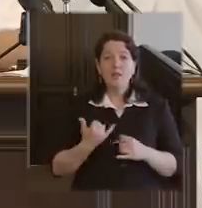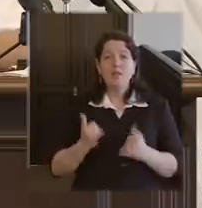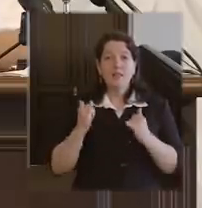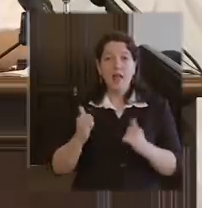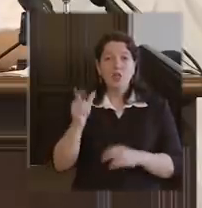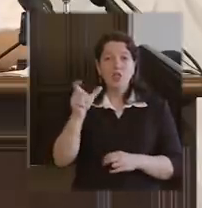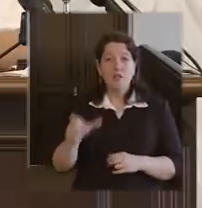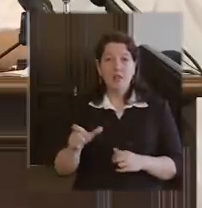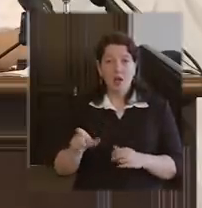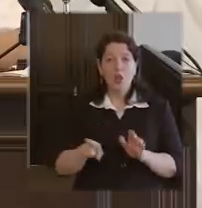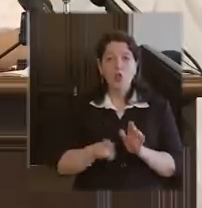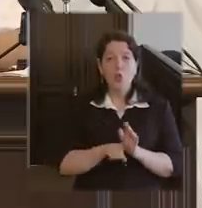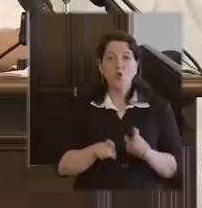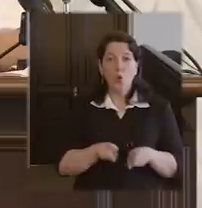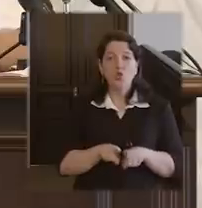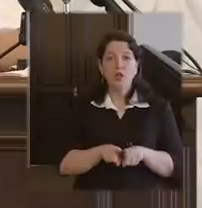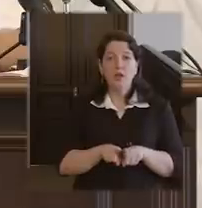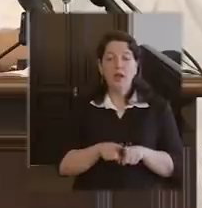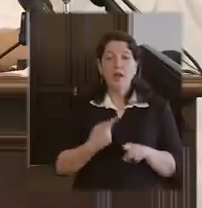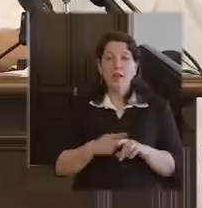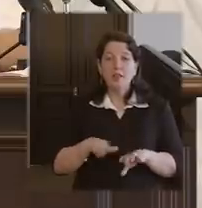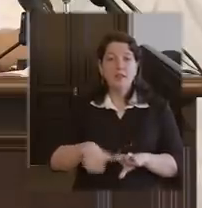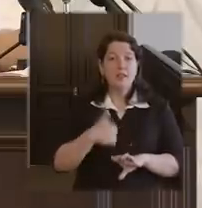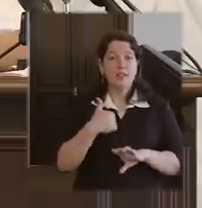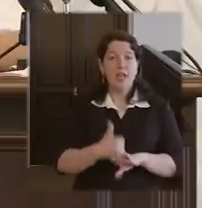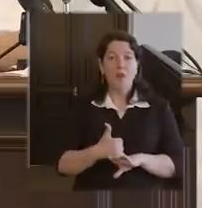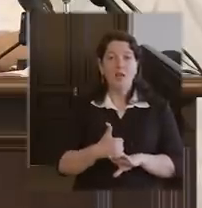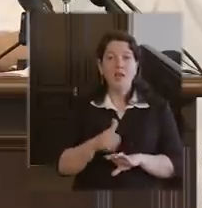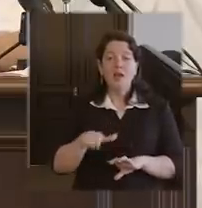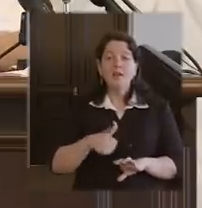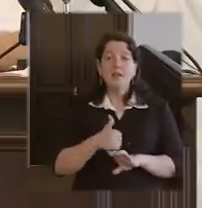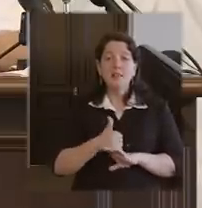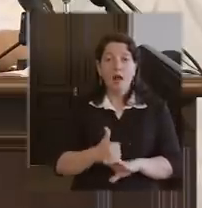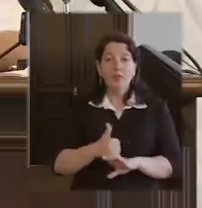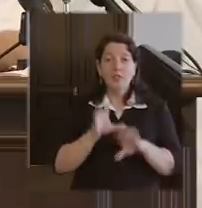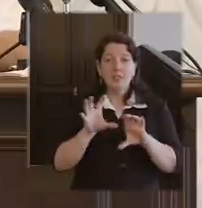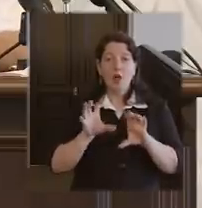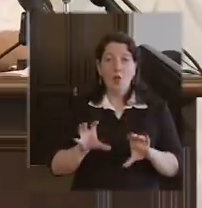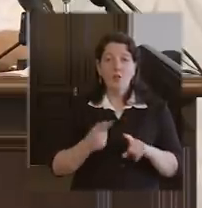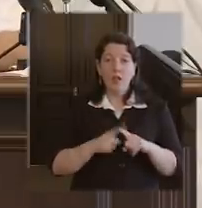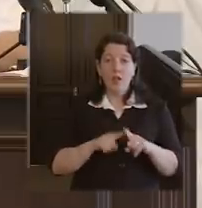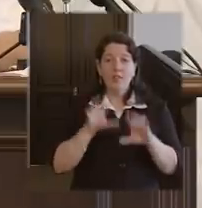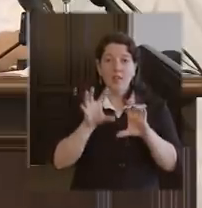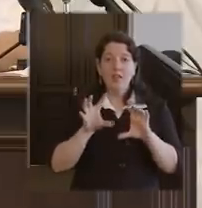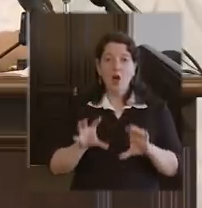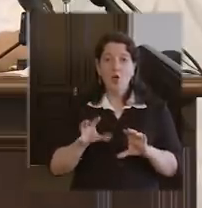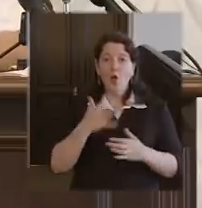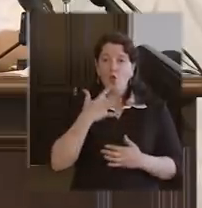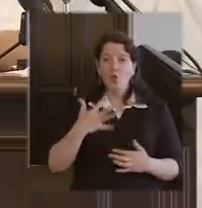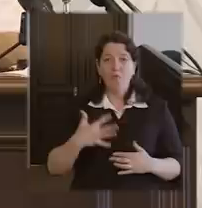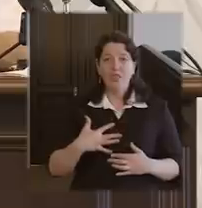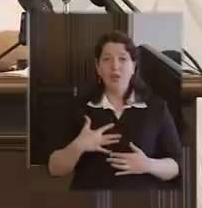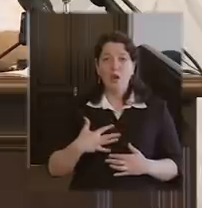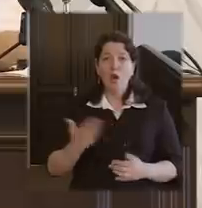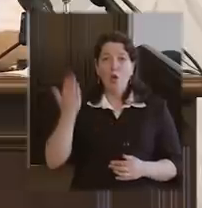всего. Самый фундаментальный закон – это закон любви. Он просто есть.